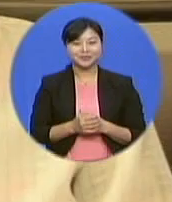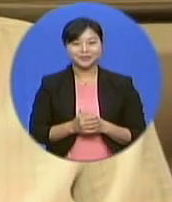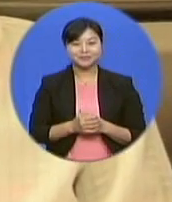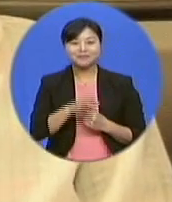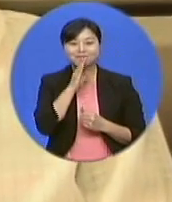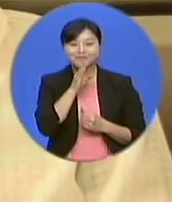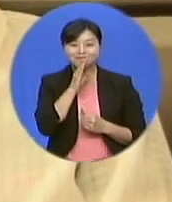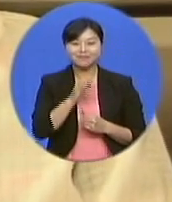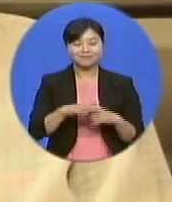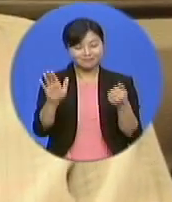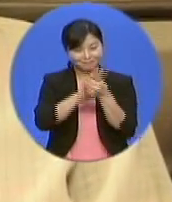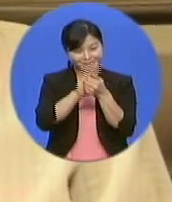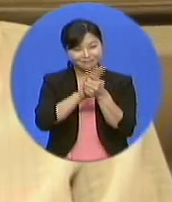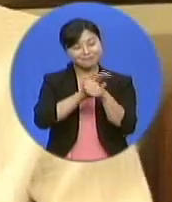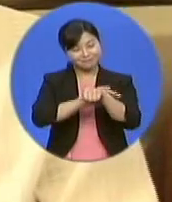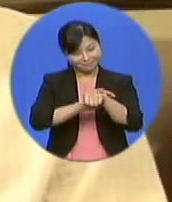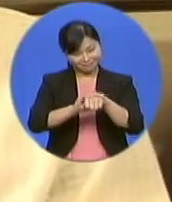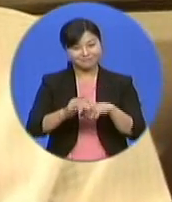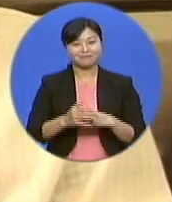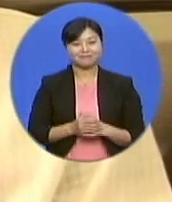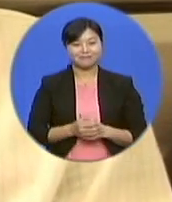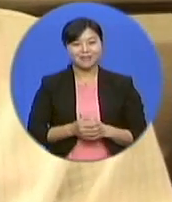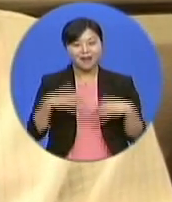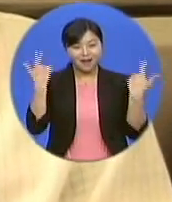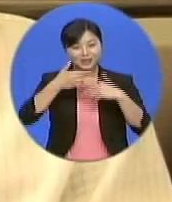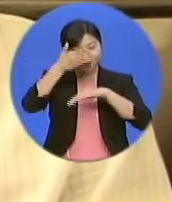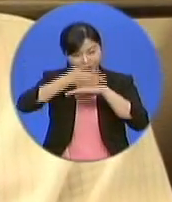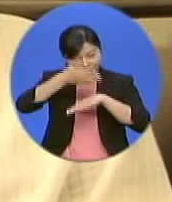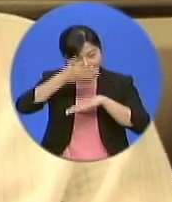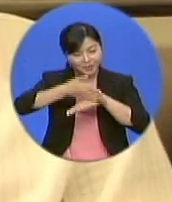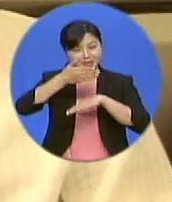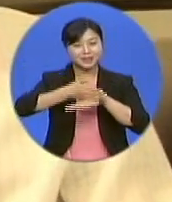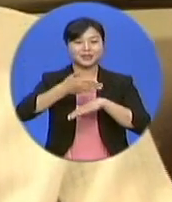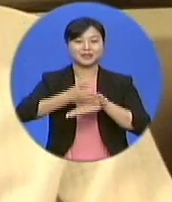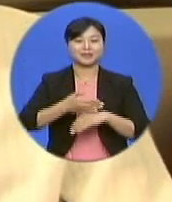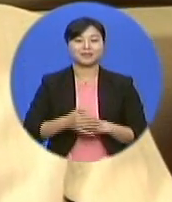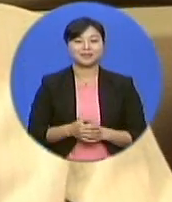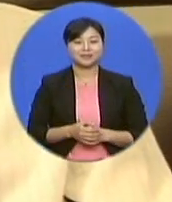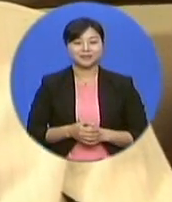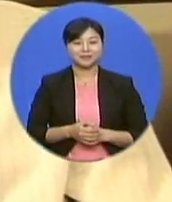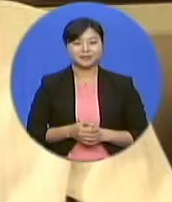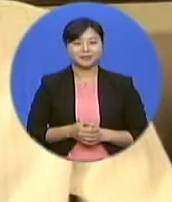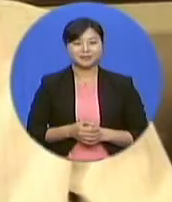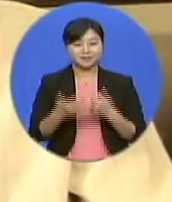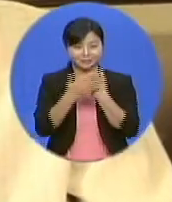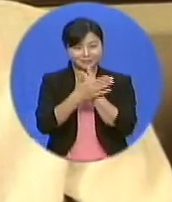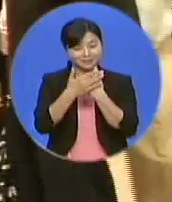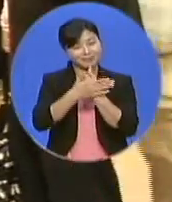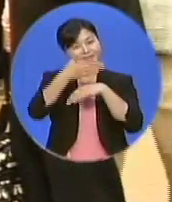잘해주세요. 네. 네. 잘해주세요. 고마워요. 노냥 봐도 고마워요. 아저씨가 좀 잘해주니까.